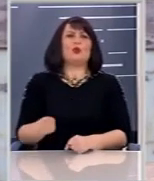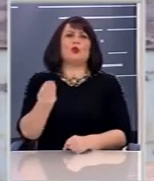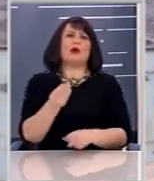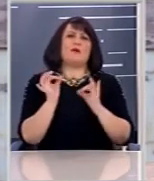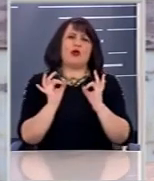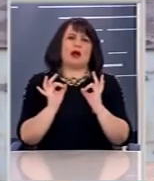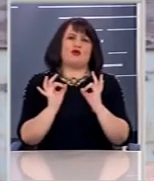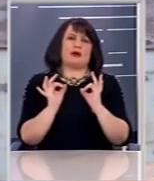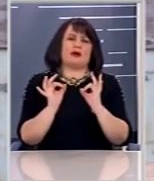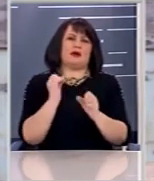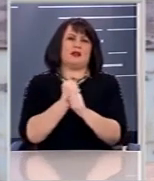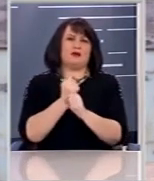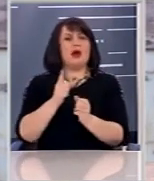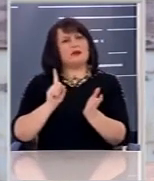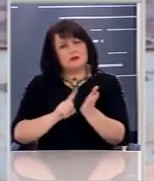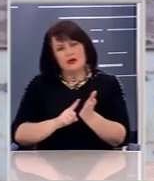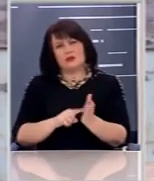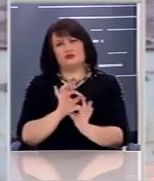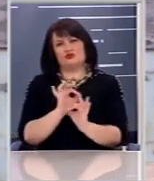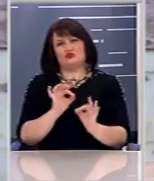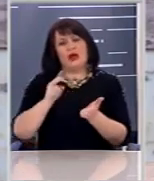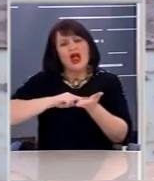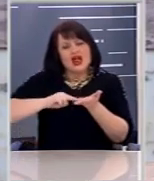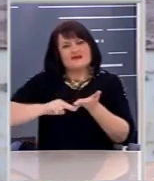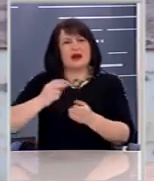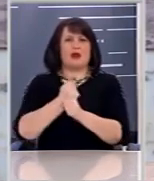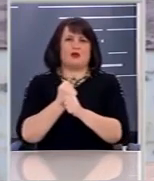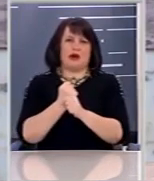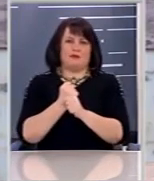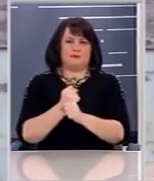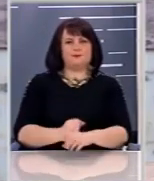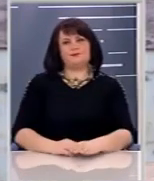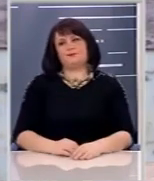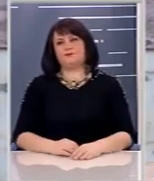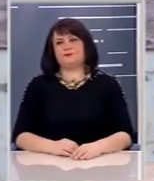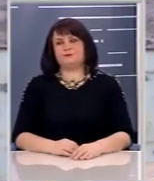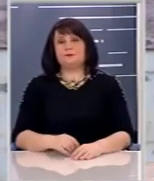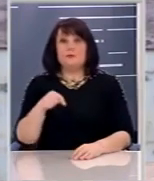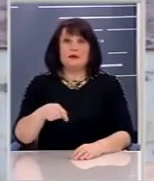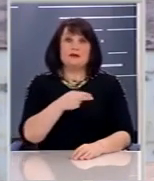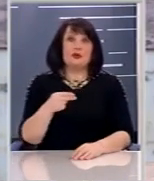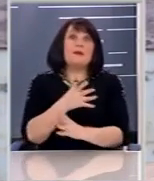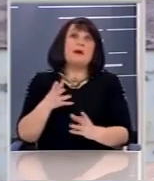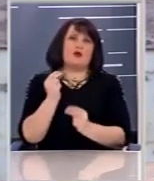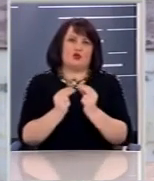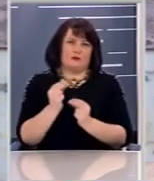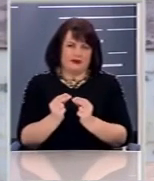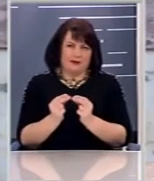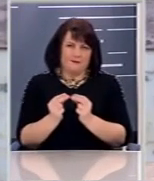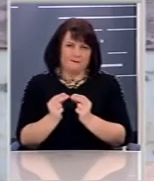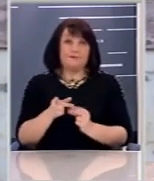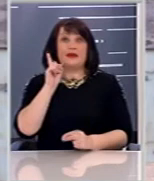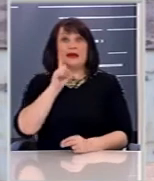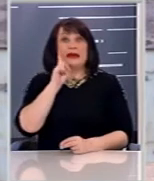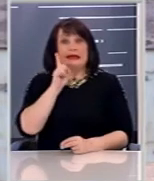κανονική, νόμιμη και νομοθετημένη ασφαλισμένη εργασία. Αυτό είναι το μεγάλο πρόβλημα. Οι